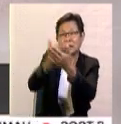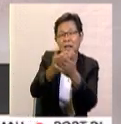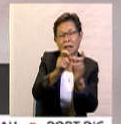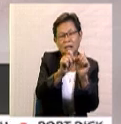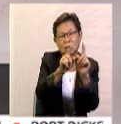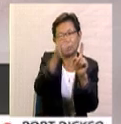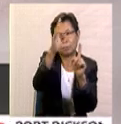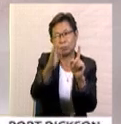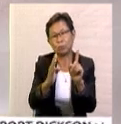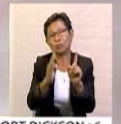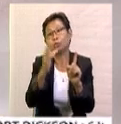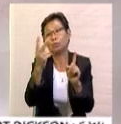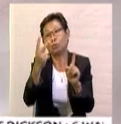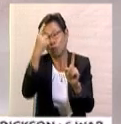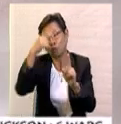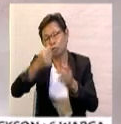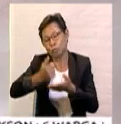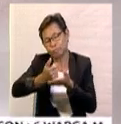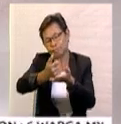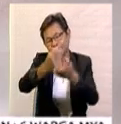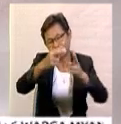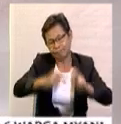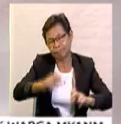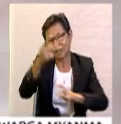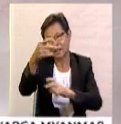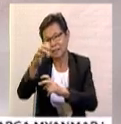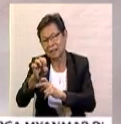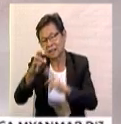11 Februari bagi membantu siasatan.